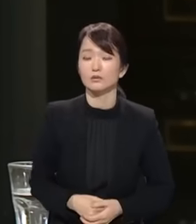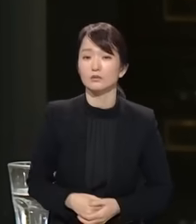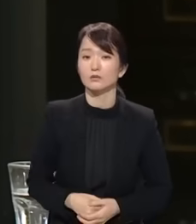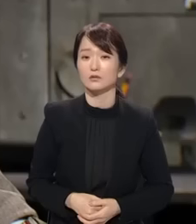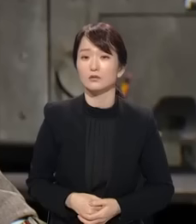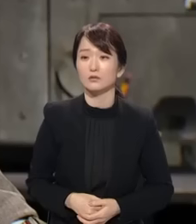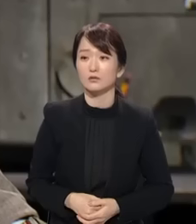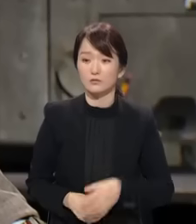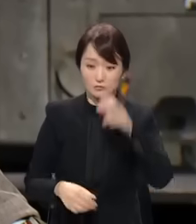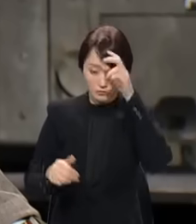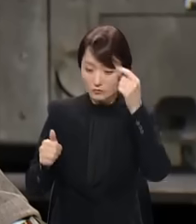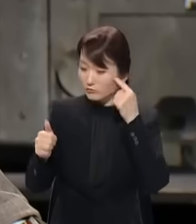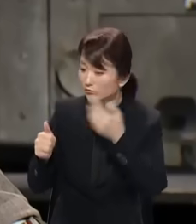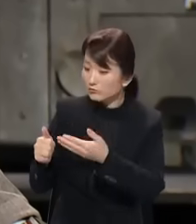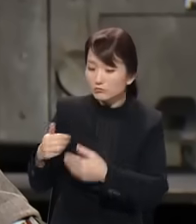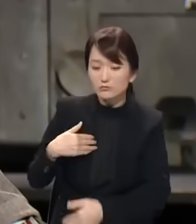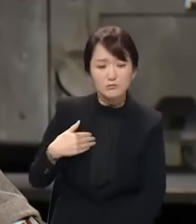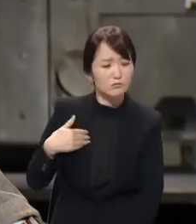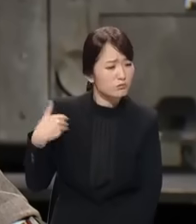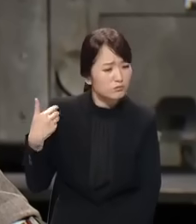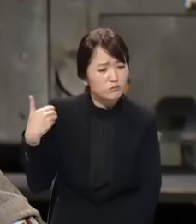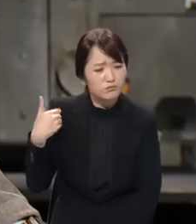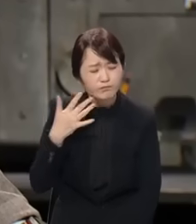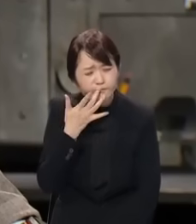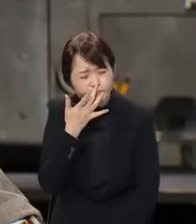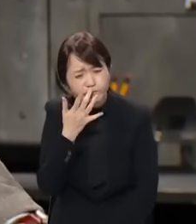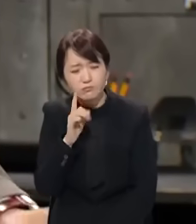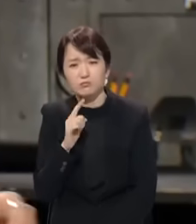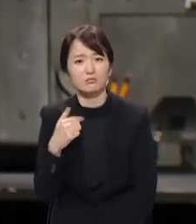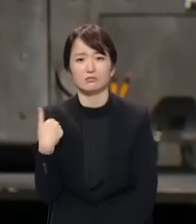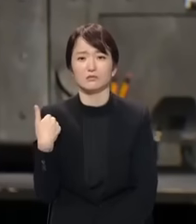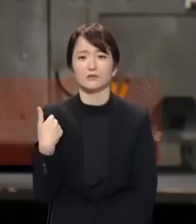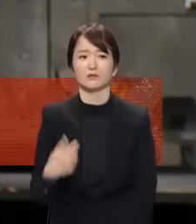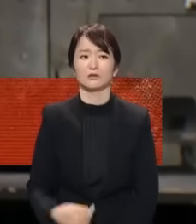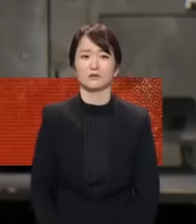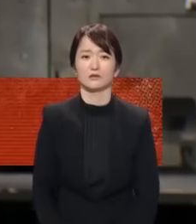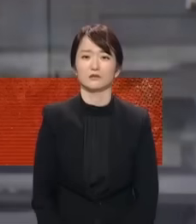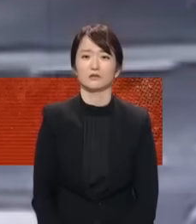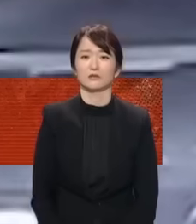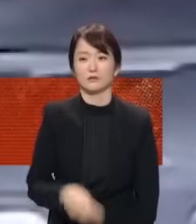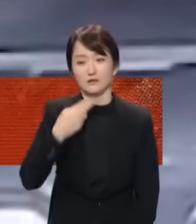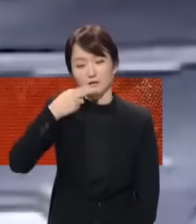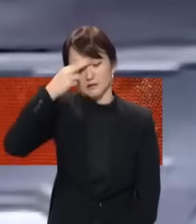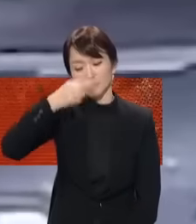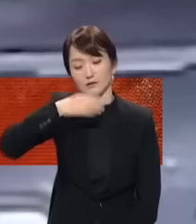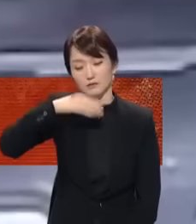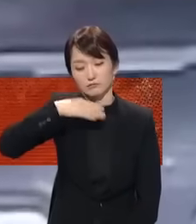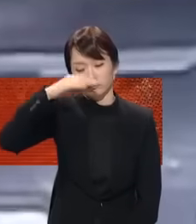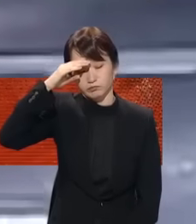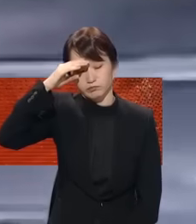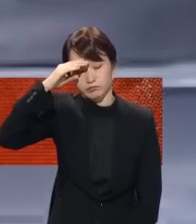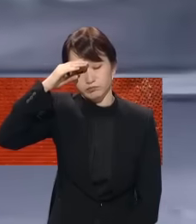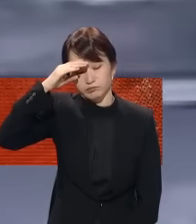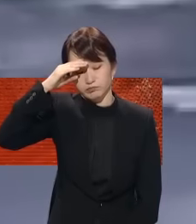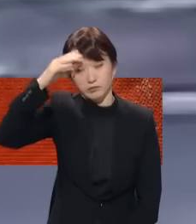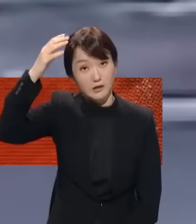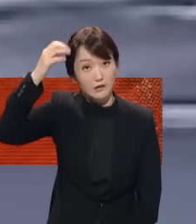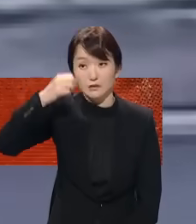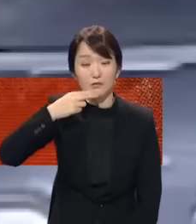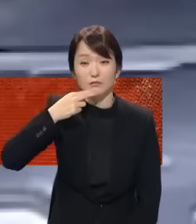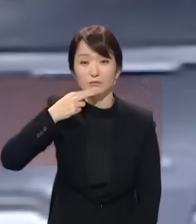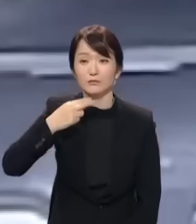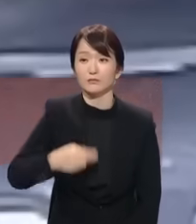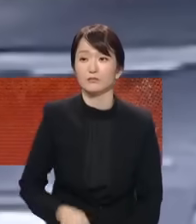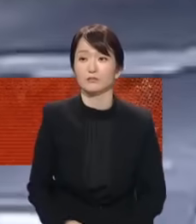물어보는데 나도 잘 모르겠습니다. 이해가 안 갑니다라고 그렇게 대답을 했다라는 거예요. 술을 마셔서 기억이 나지 않는다라고 하는데